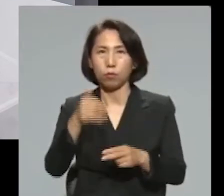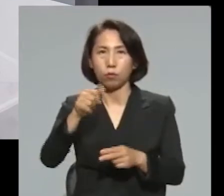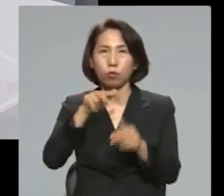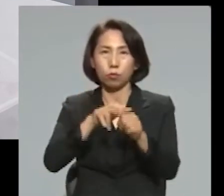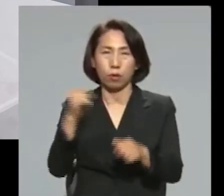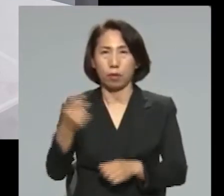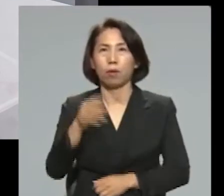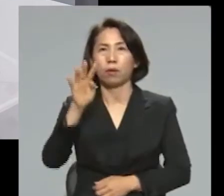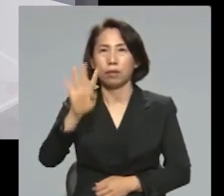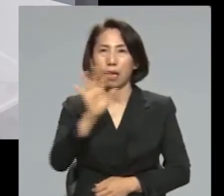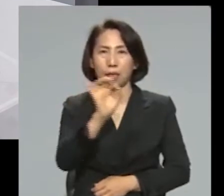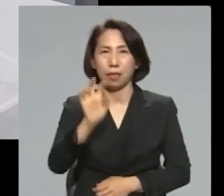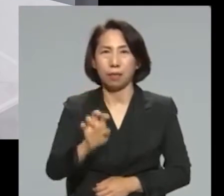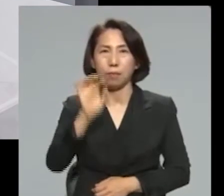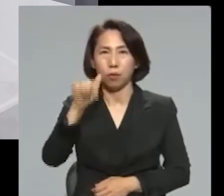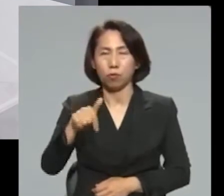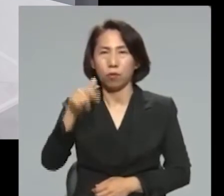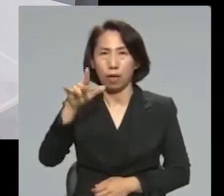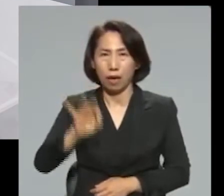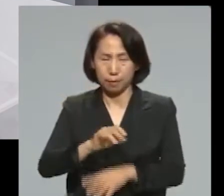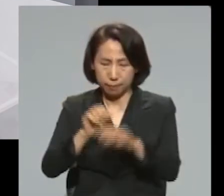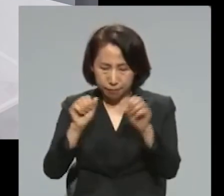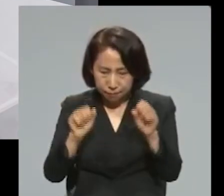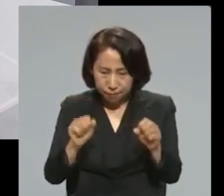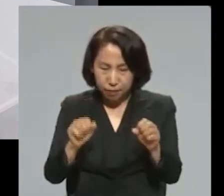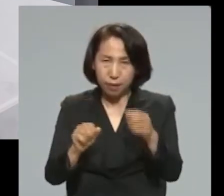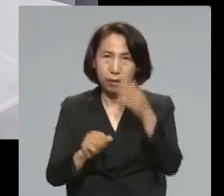기호 4번 임욱강 인사 올립니다.